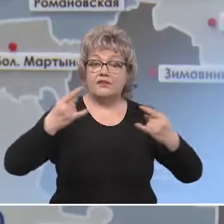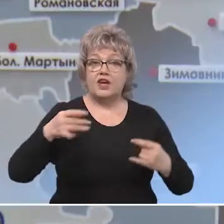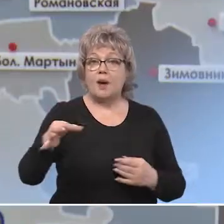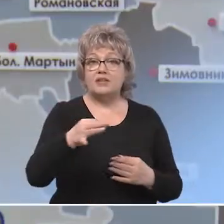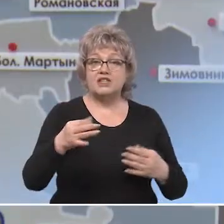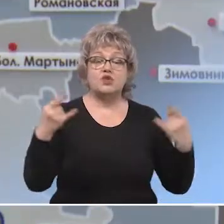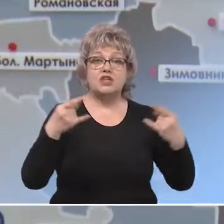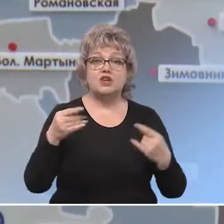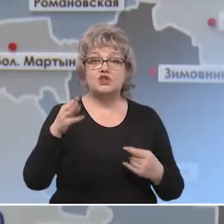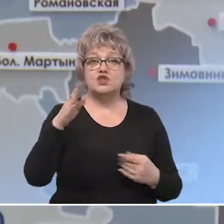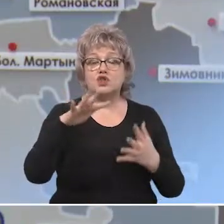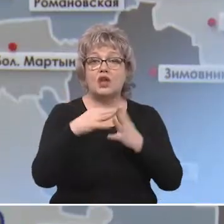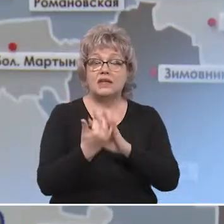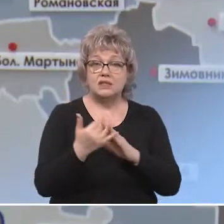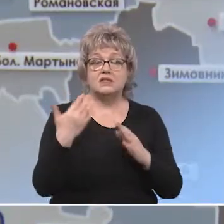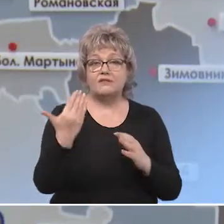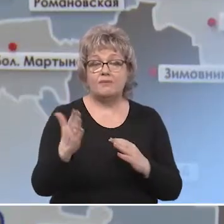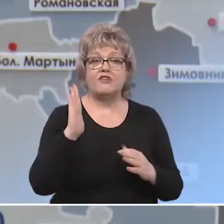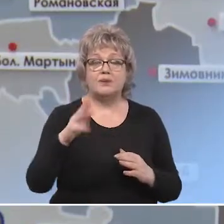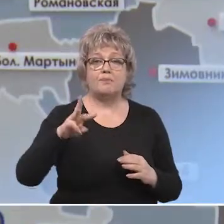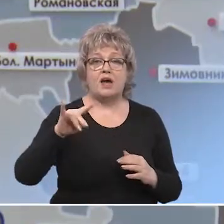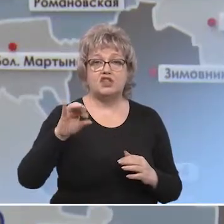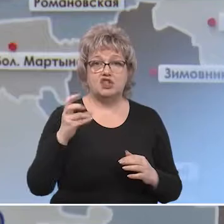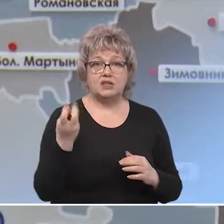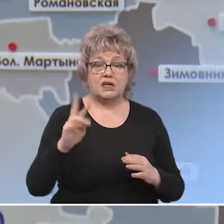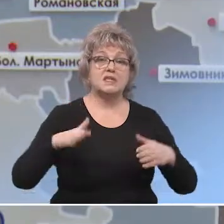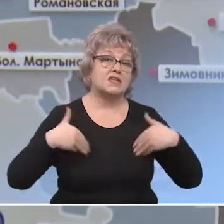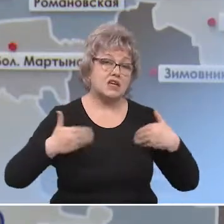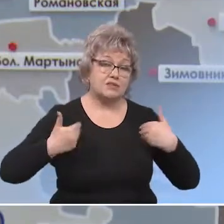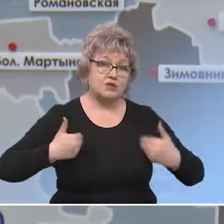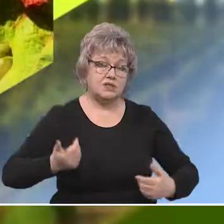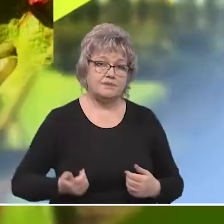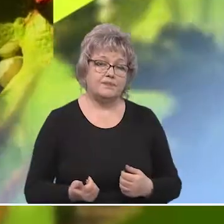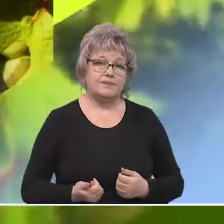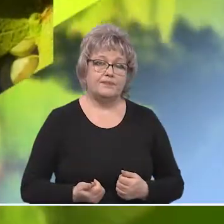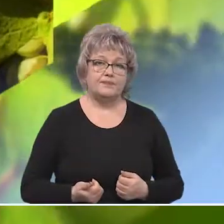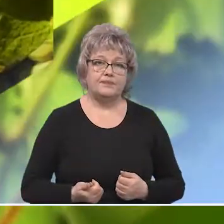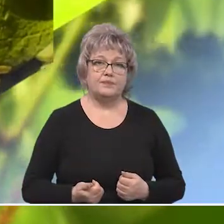В эфире областной тележурнал «Станица». С вами его ведущая Валентина Малощицкая. Здравствуйте.